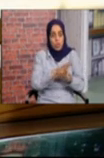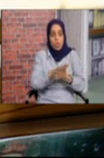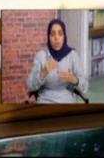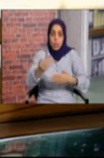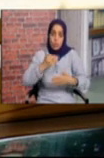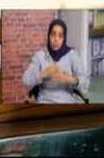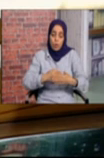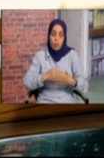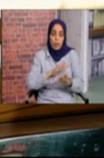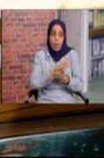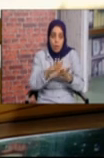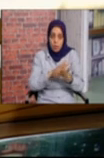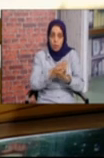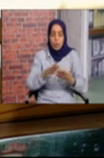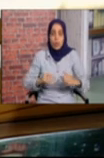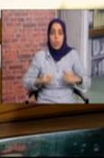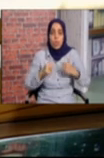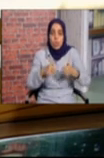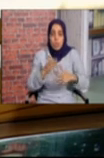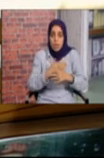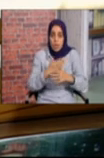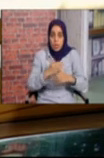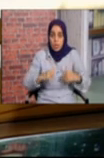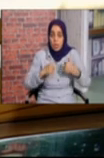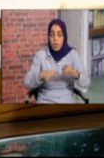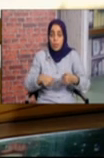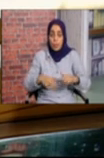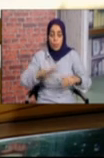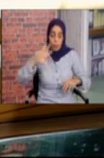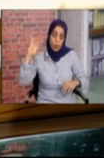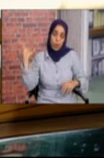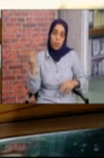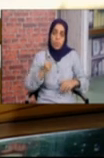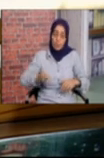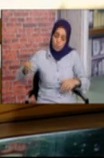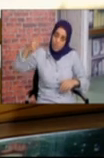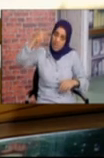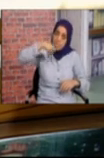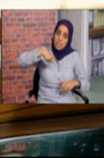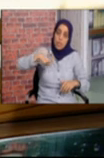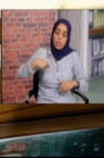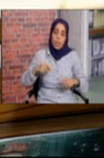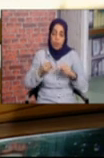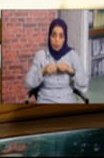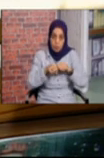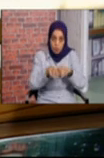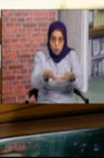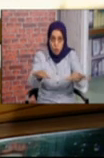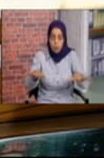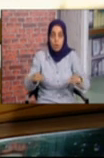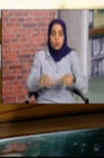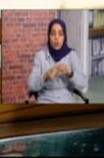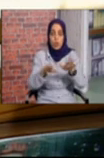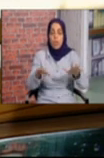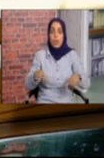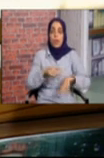دي عطلتنا شوية، ولكن احنا عشان كده بنحاول ان احنا نكثف خلال الفترة اللي جاية بافتتاح عدد اكبر من غرف العمليات